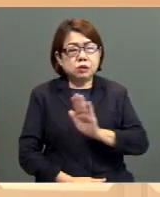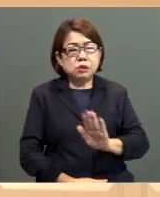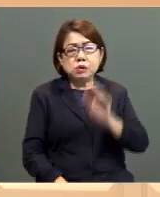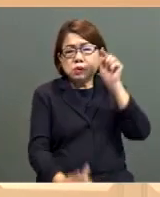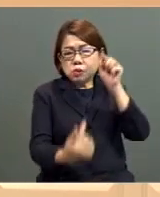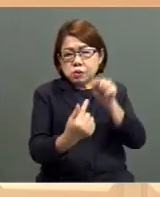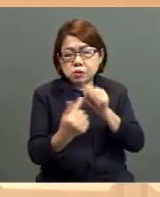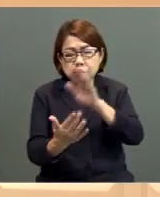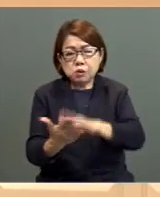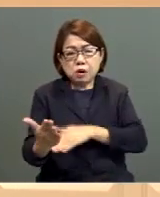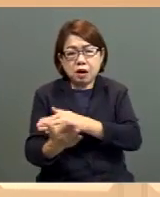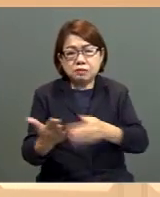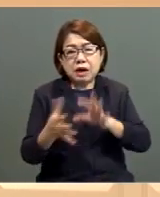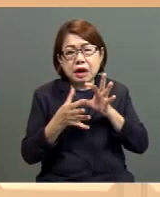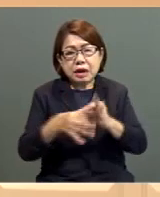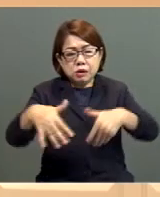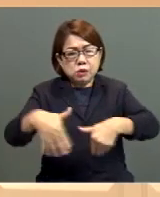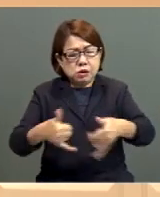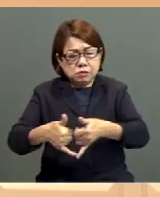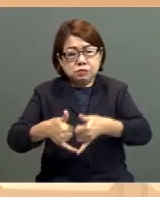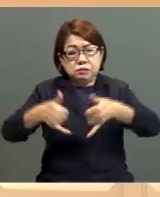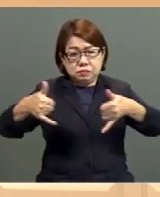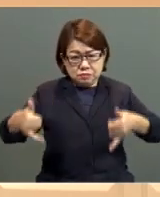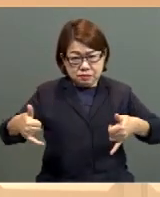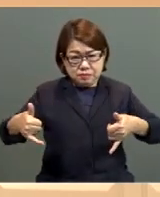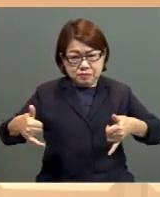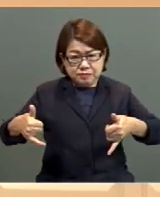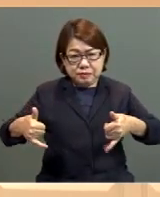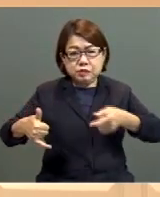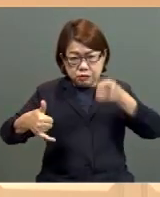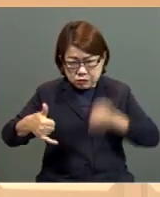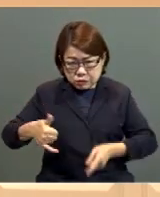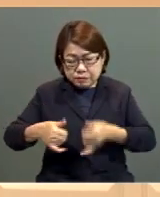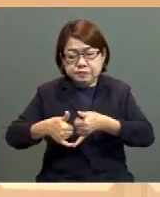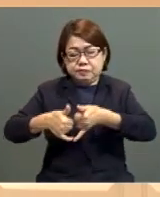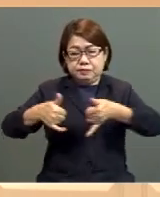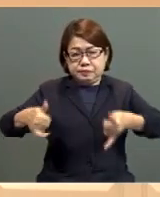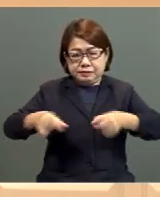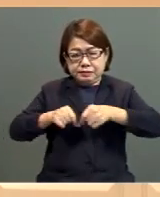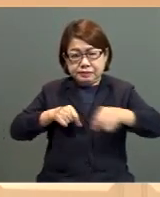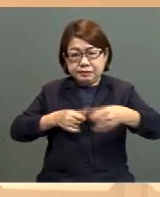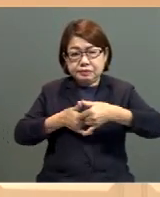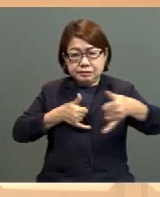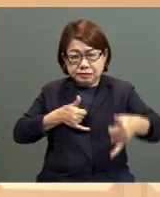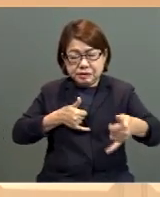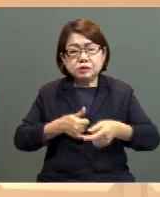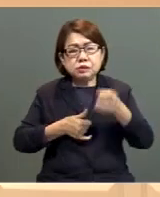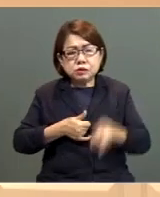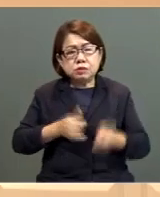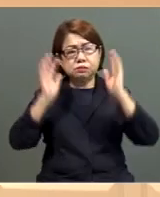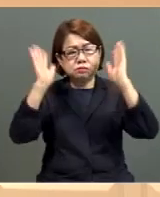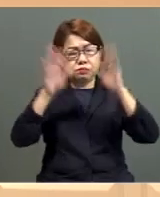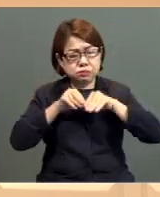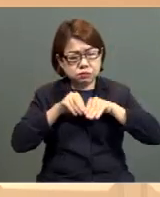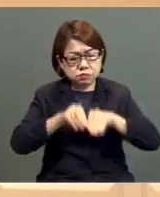การเว้นระยะห่างทางสังคมหรือที่เรียกว่า social distancingและรณรงค์ให้ทุกคนอยู่บ้านหยุ